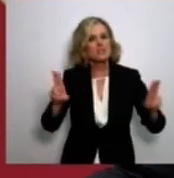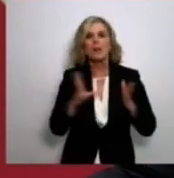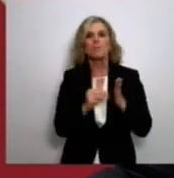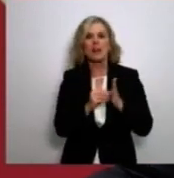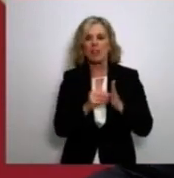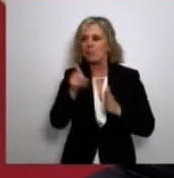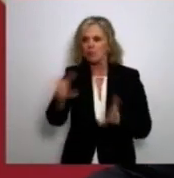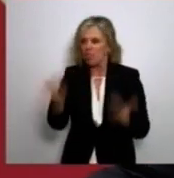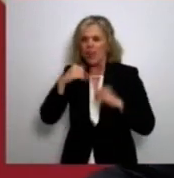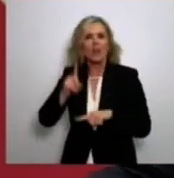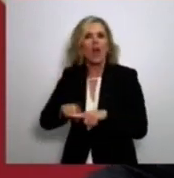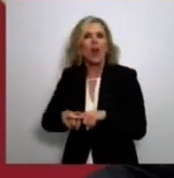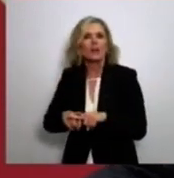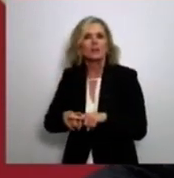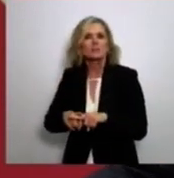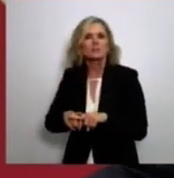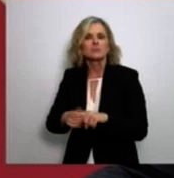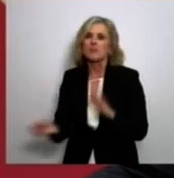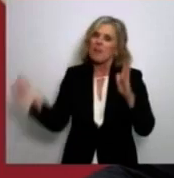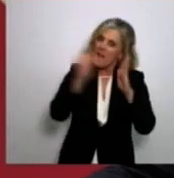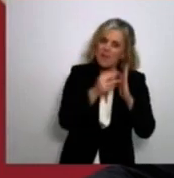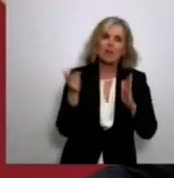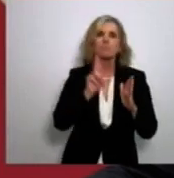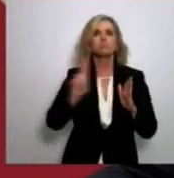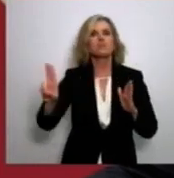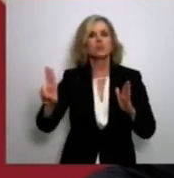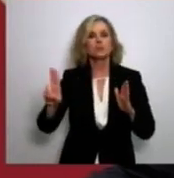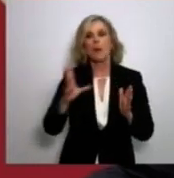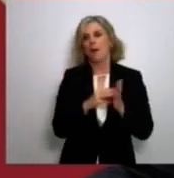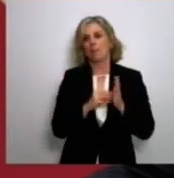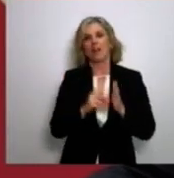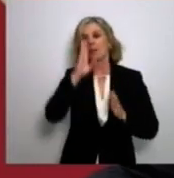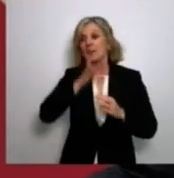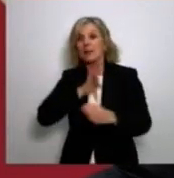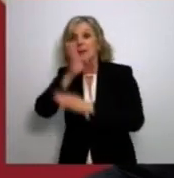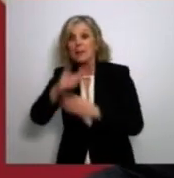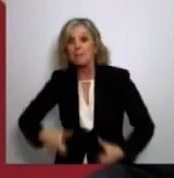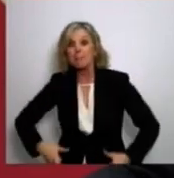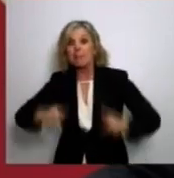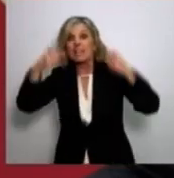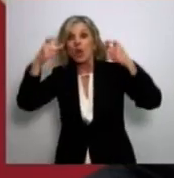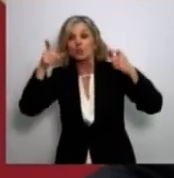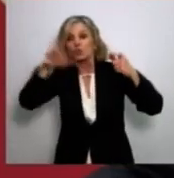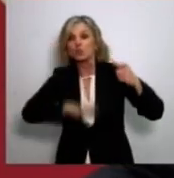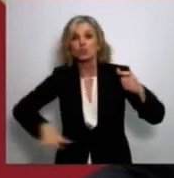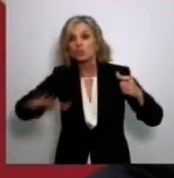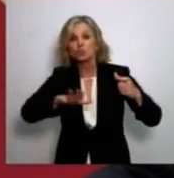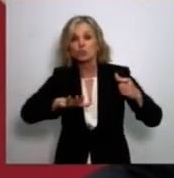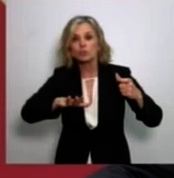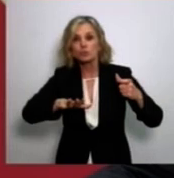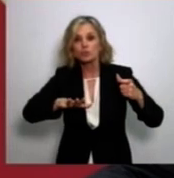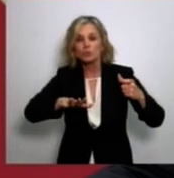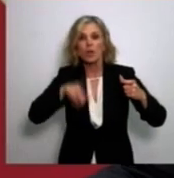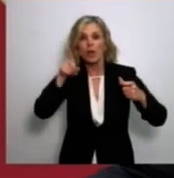Μπαλαούρα, ο οποίος πήγε στον πύργο, όπου εκεί έχουν χυθεί ποταμοί αίματος και